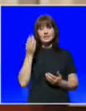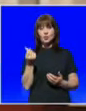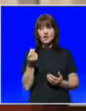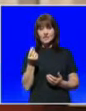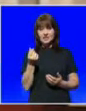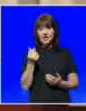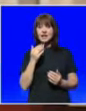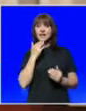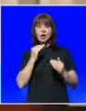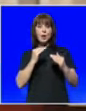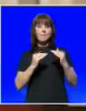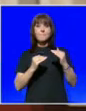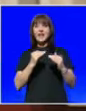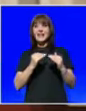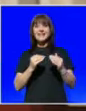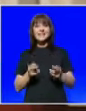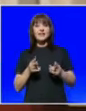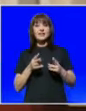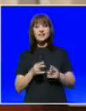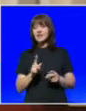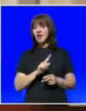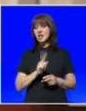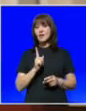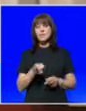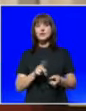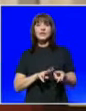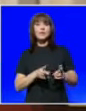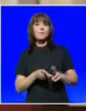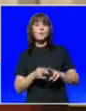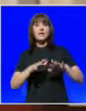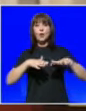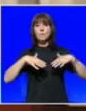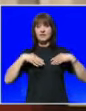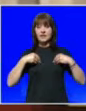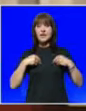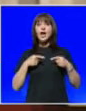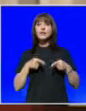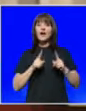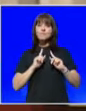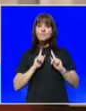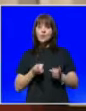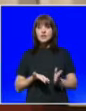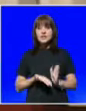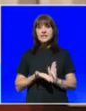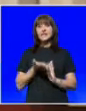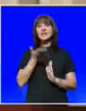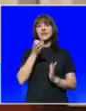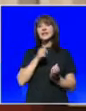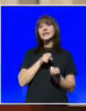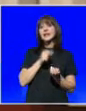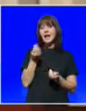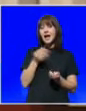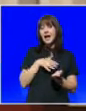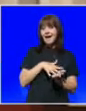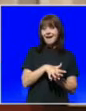дефицита, на баланса, не може да се променя от парламент. Той може да дига разходи, но тогава трябва или да дигне